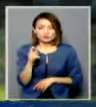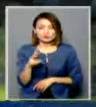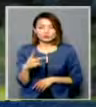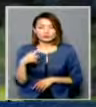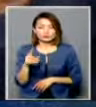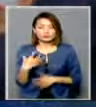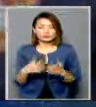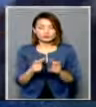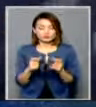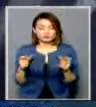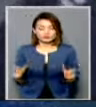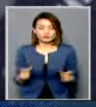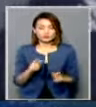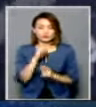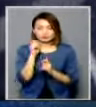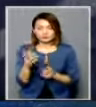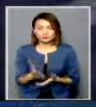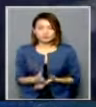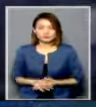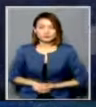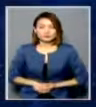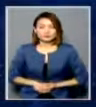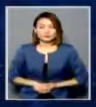атындағы нөмірі 9-ші орта мектебі місе тұтты.